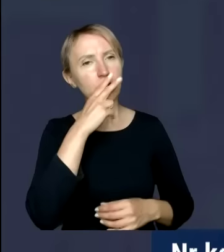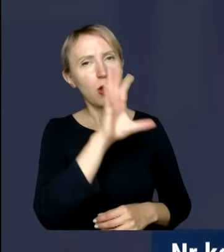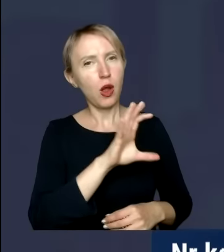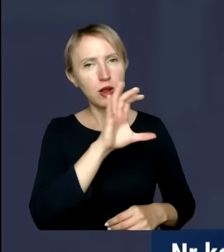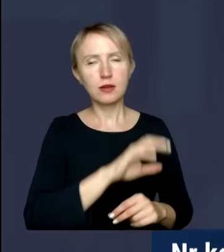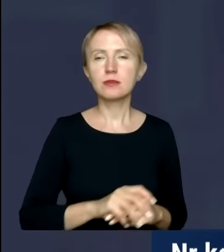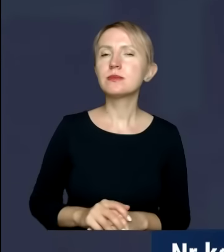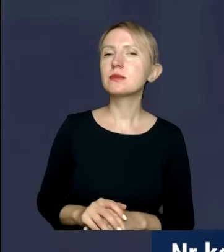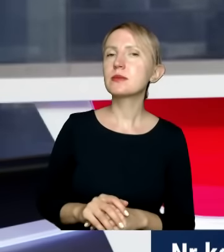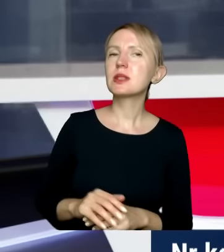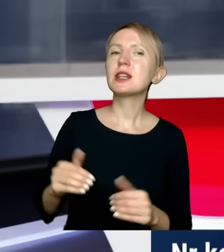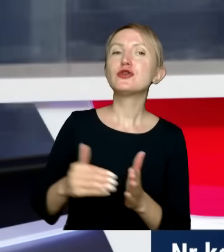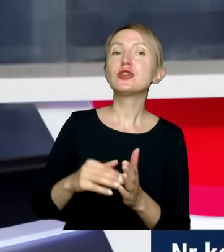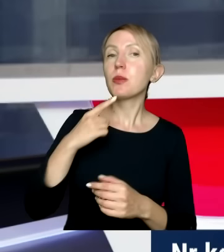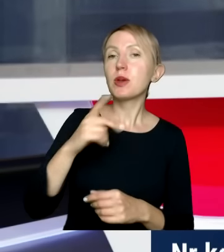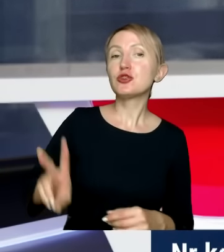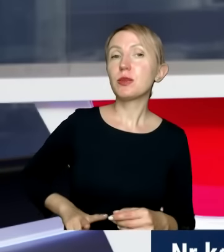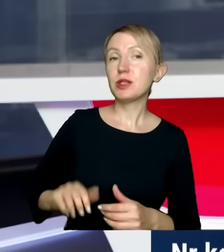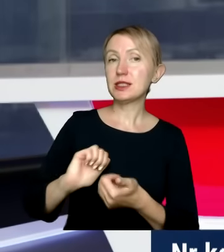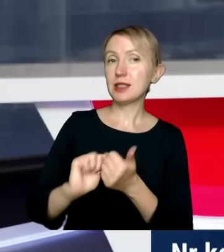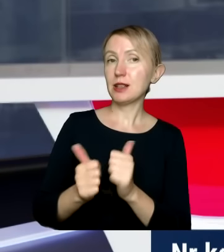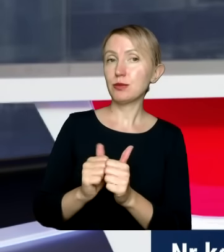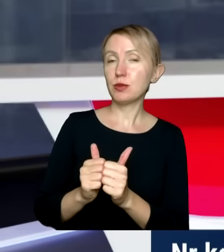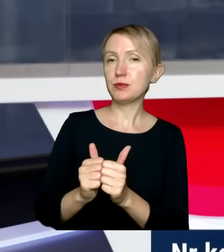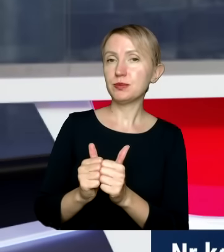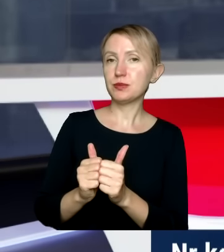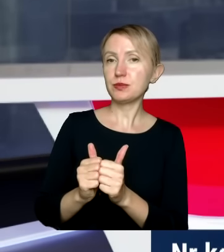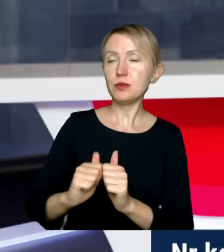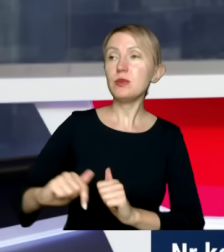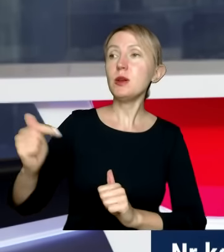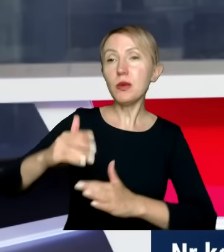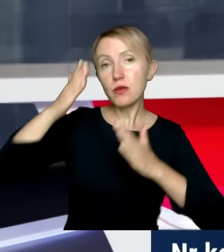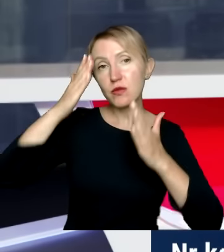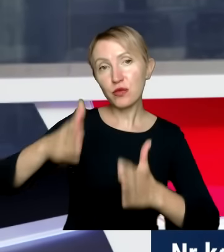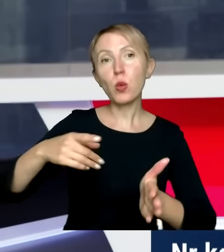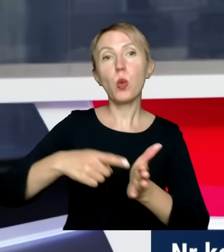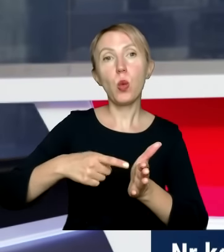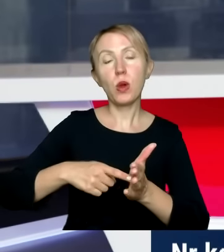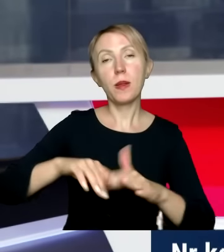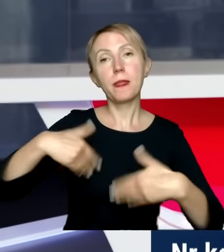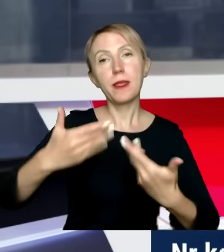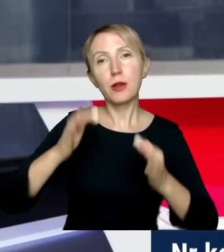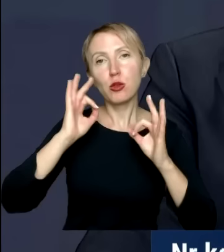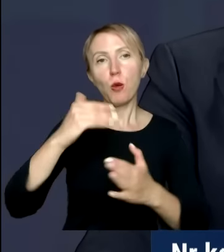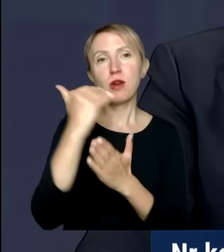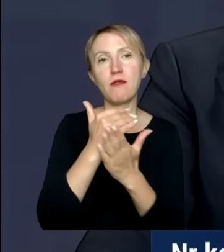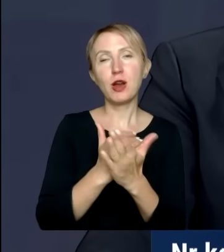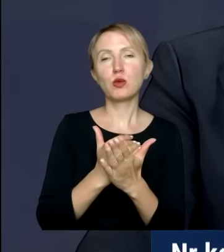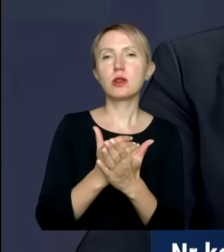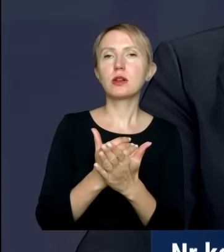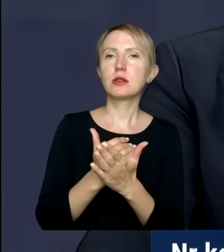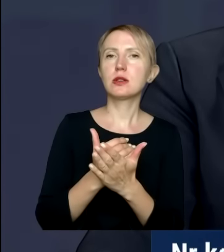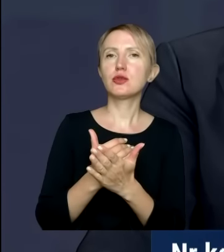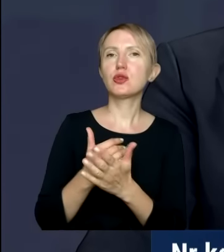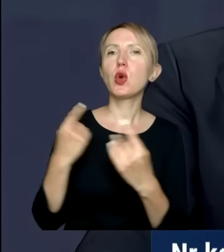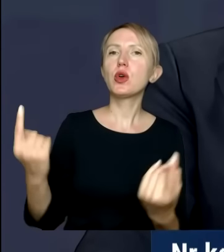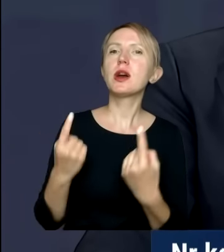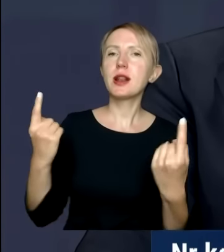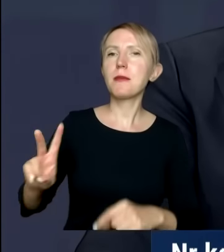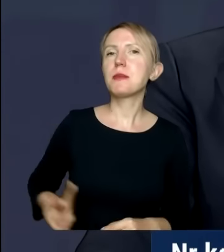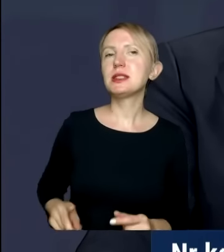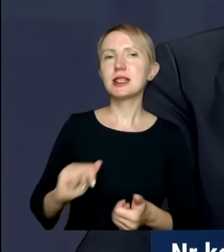trzeba powiedzieć że minister sportu Zamiast zająć się właśnie zapewnieniem optymalnych warunków no to produkował reklamy Ministerstwa